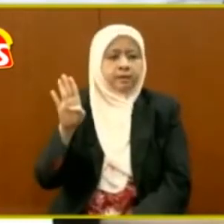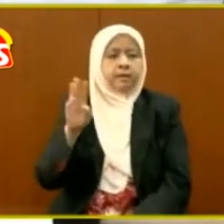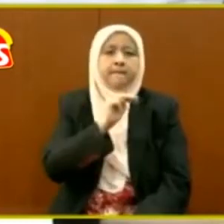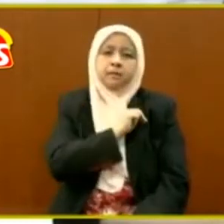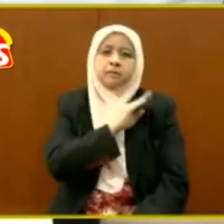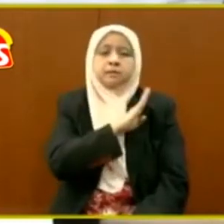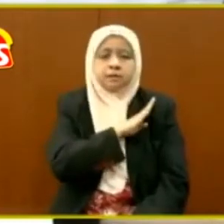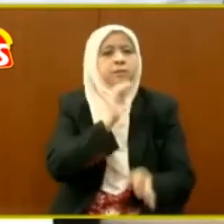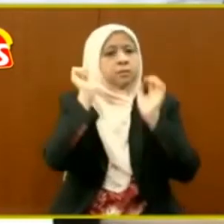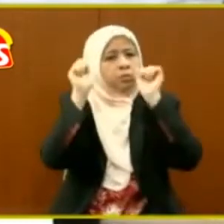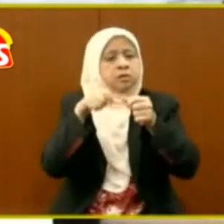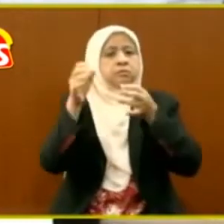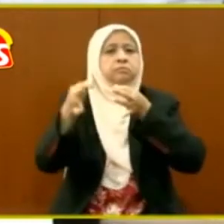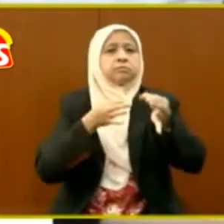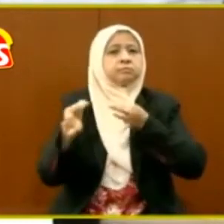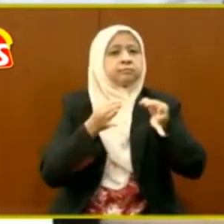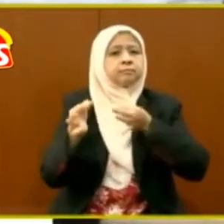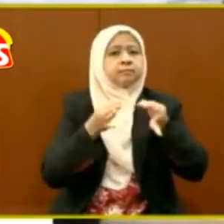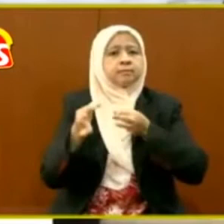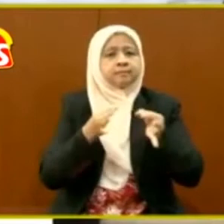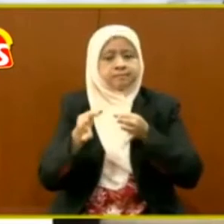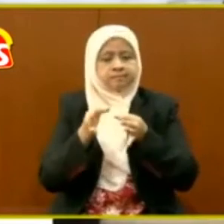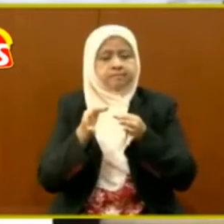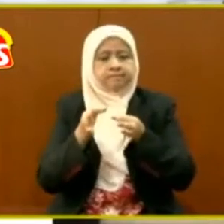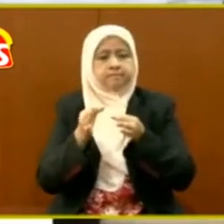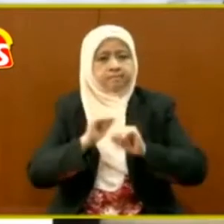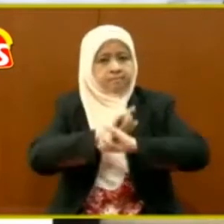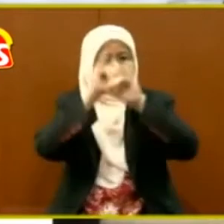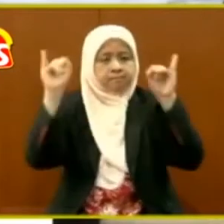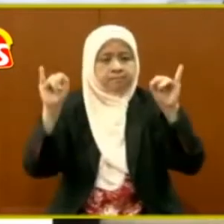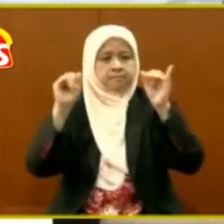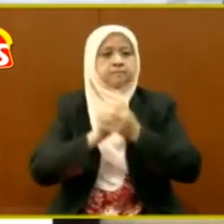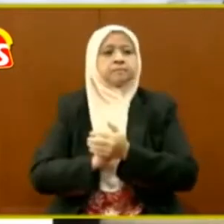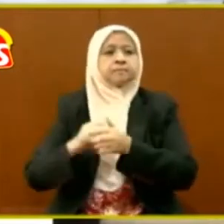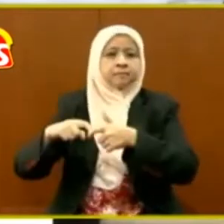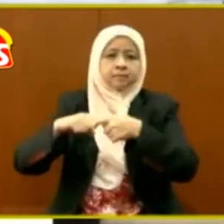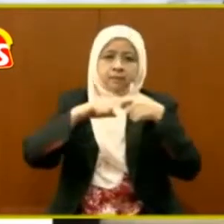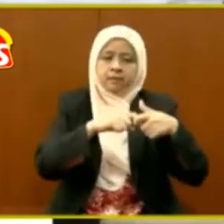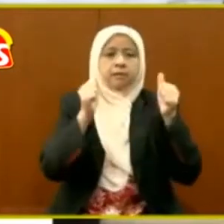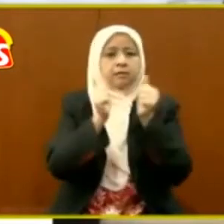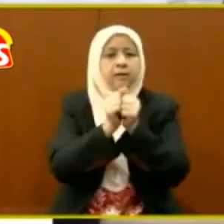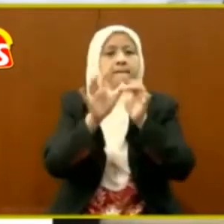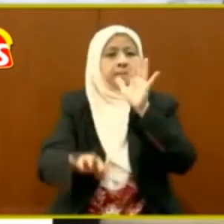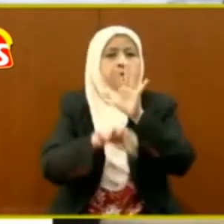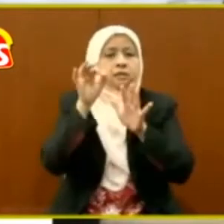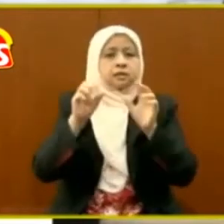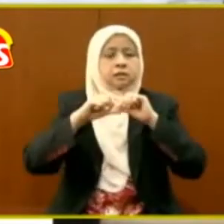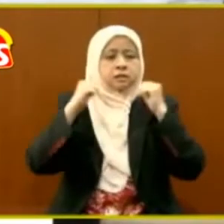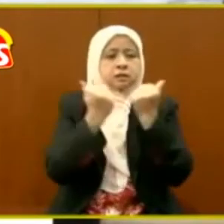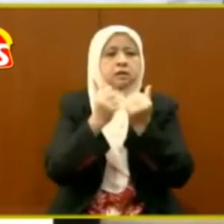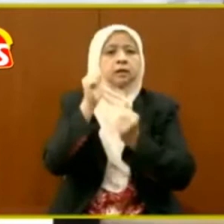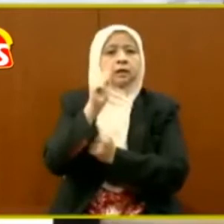besar dapat memberi penjelasan dengan sejelas-jelasnya well kenaikkan berkenaan pelantikan syari'at